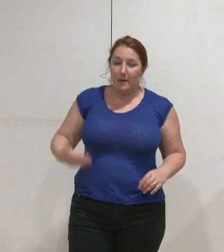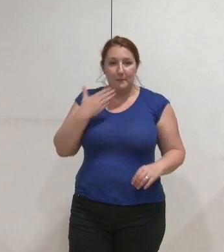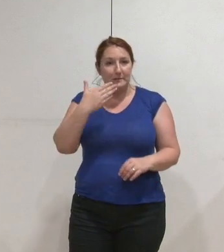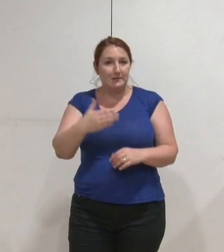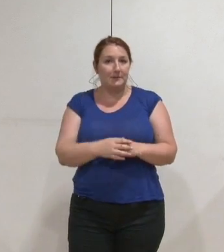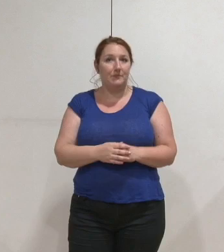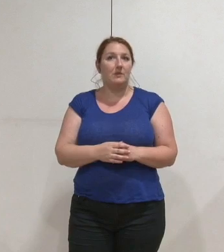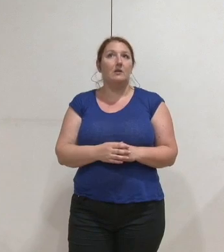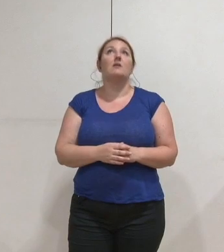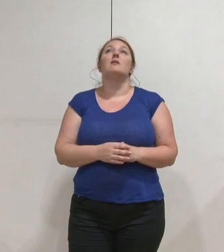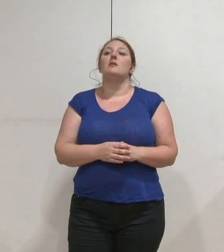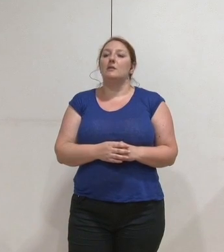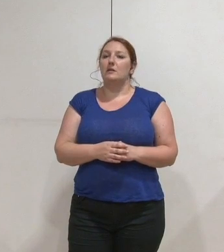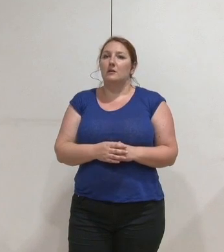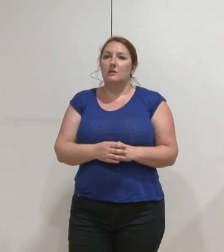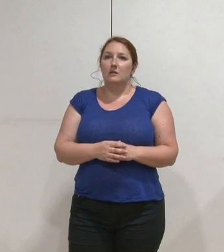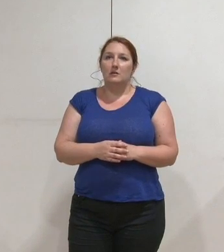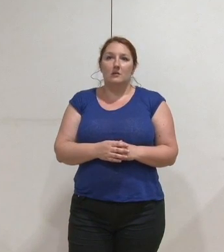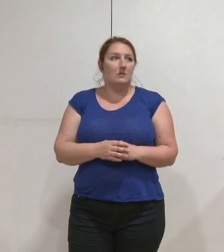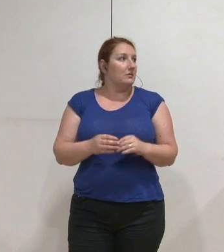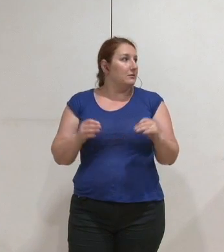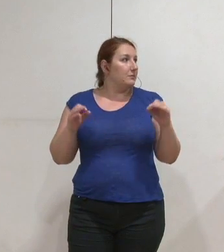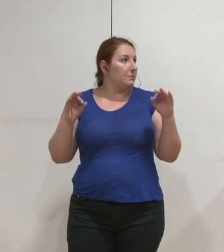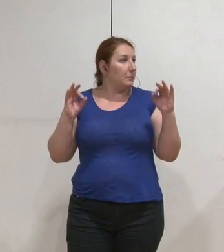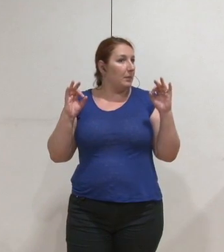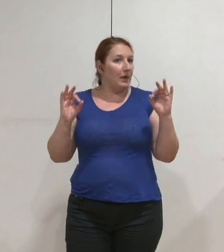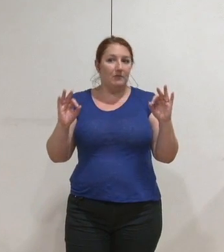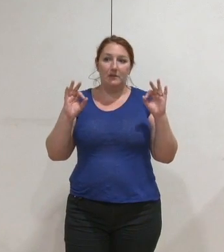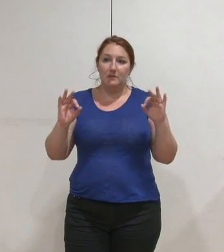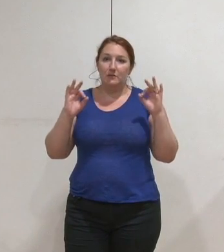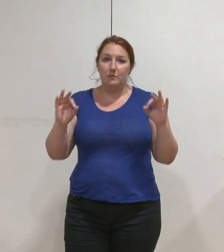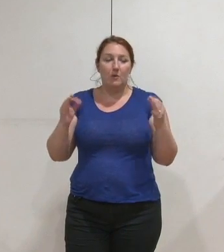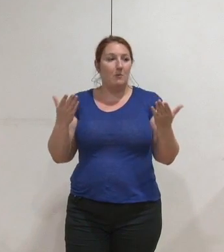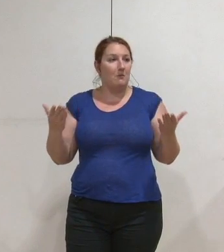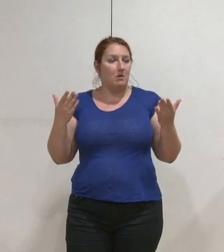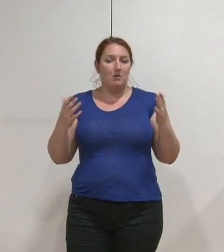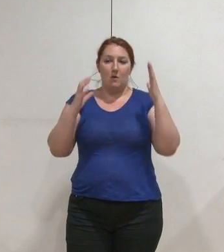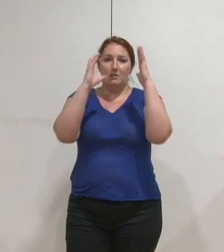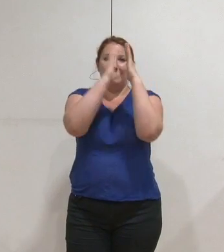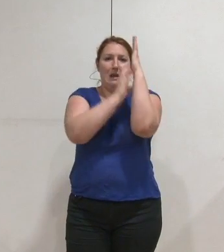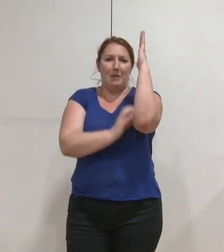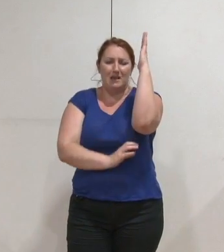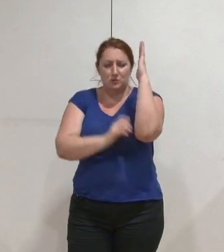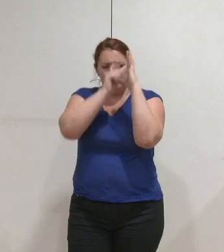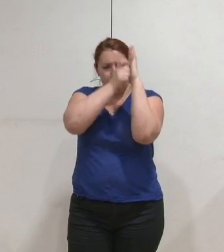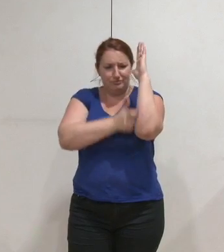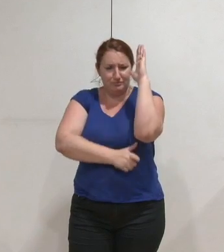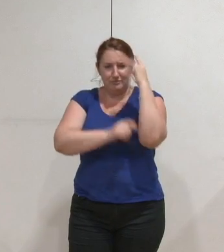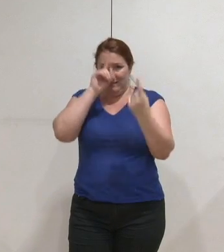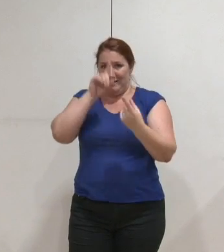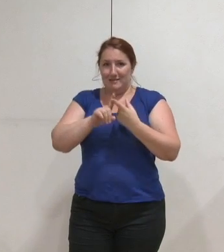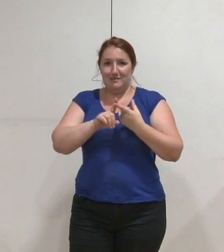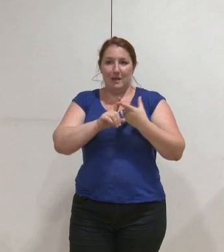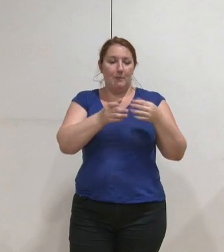effectivement nous allons aborder toute une série de délibérations qui sont les affectations de résultats